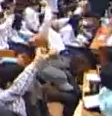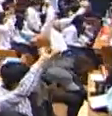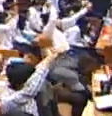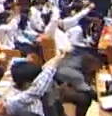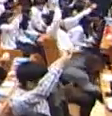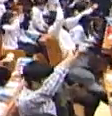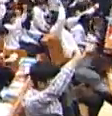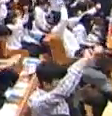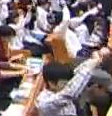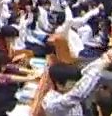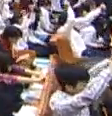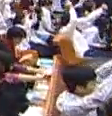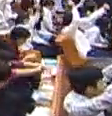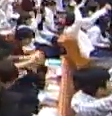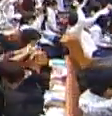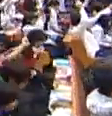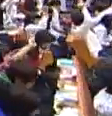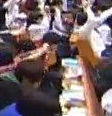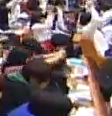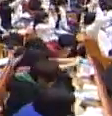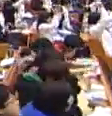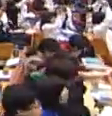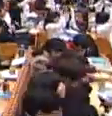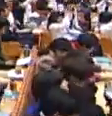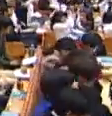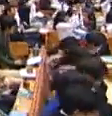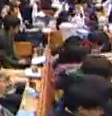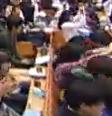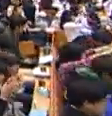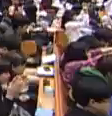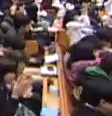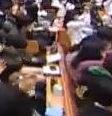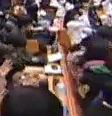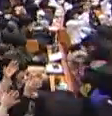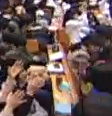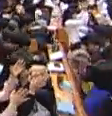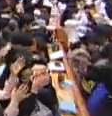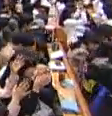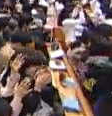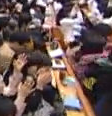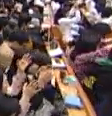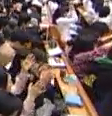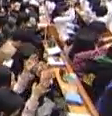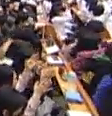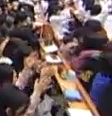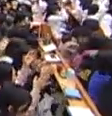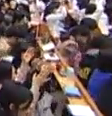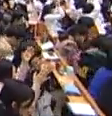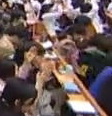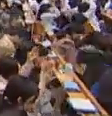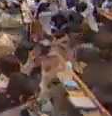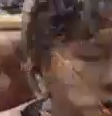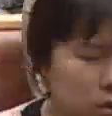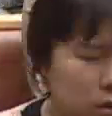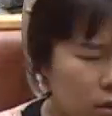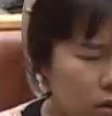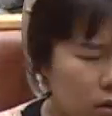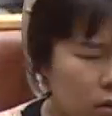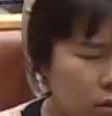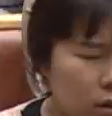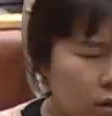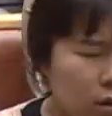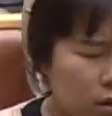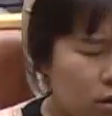분명한 권리가 신령한 권리가 나의 영육 안에 모든 축복을 영육 안에 은혜 주시고자 하는 주님의 사랑을 누릴